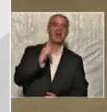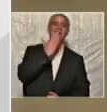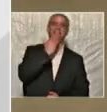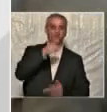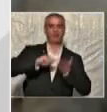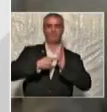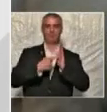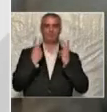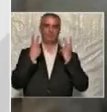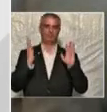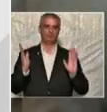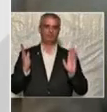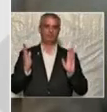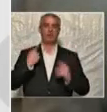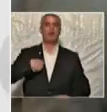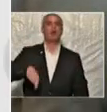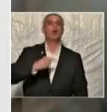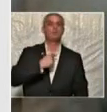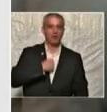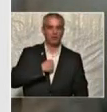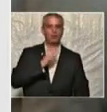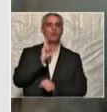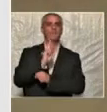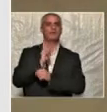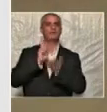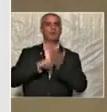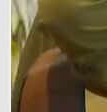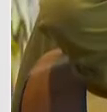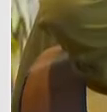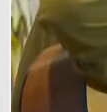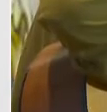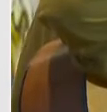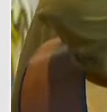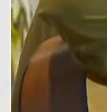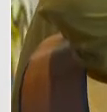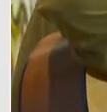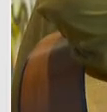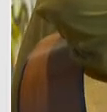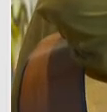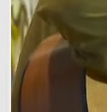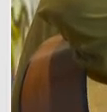גם הצבא מבין שכדי להביא את המעמד הזה לתרום, הוא צריך להתאמץ יותר מאשר בעבר,